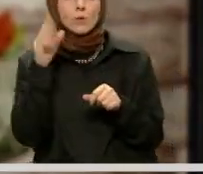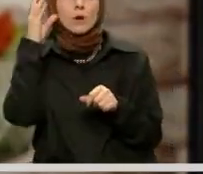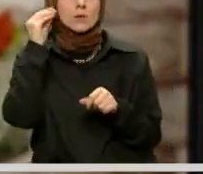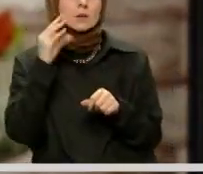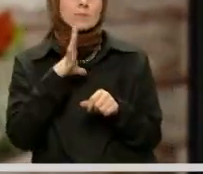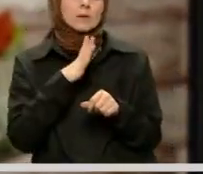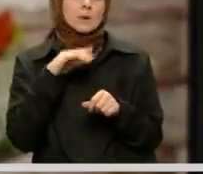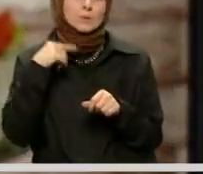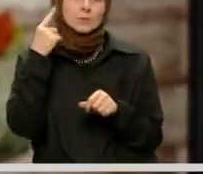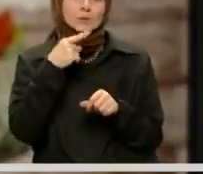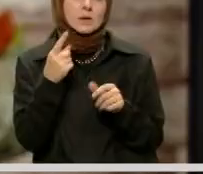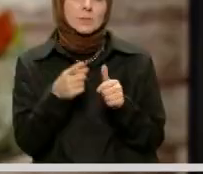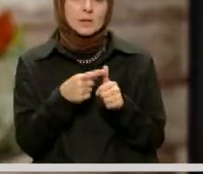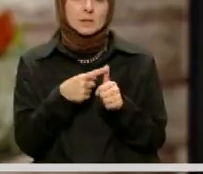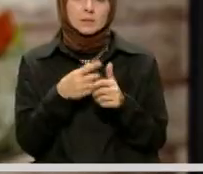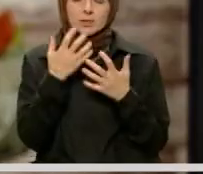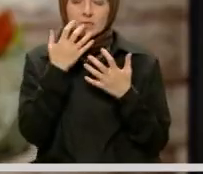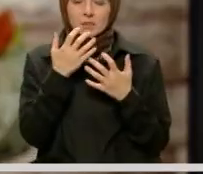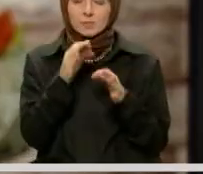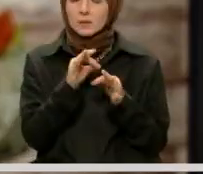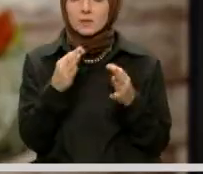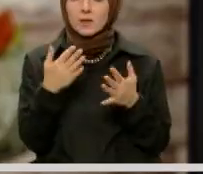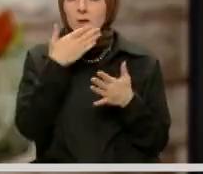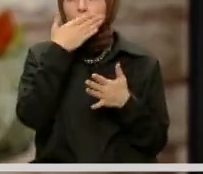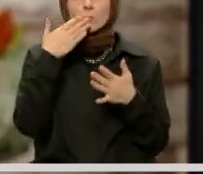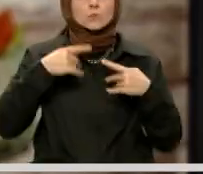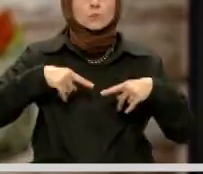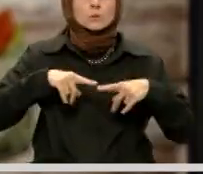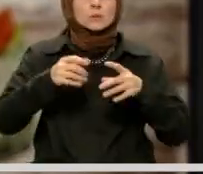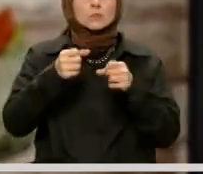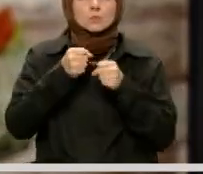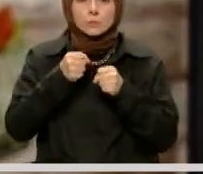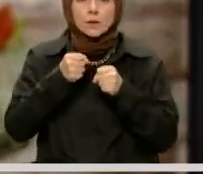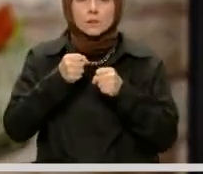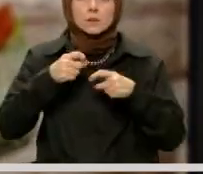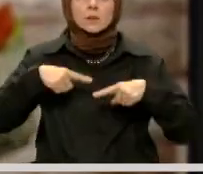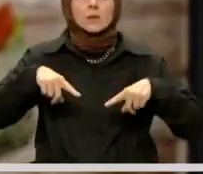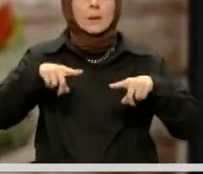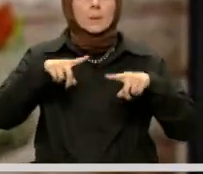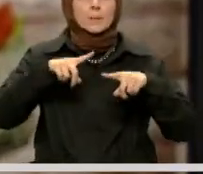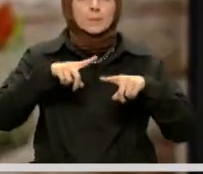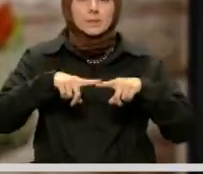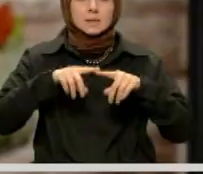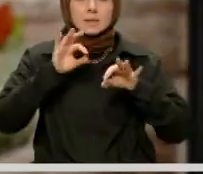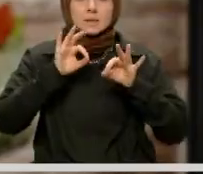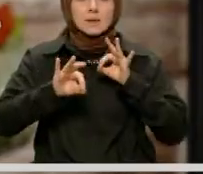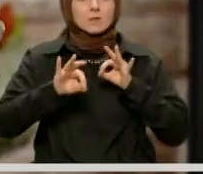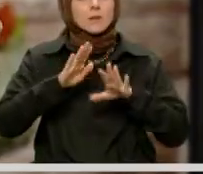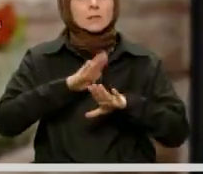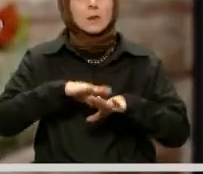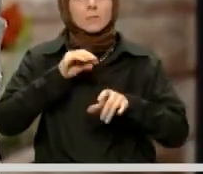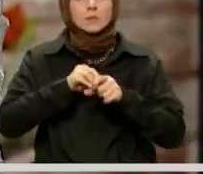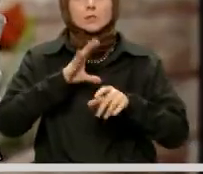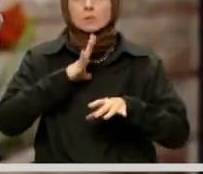yüzden birinci hikmeti oruç bizi tutmak, bizi takvalı kılmak için vardır. Hikmetlerinden bir tanesi